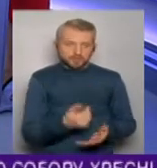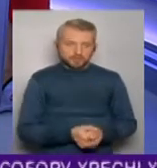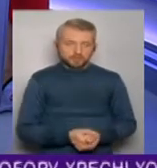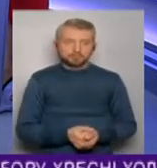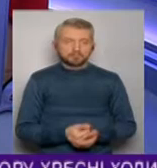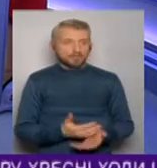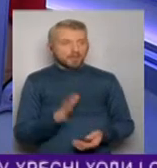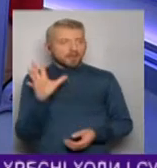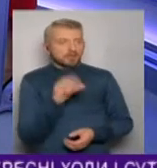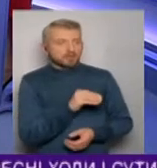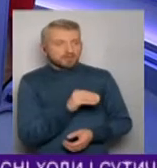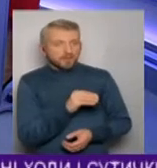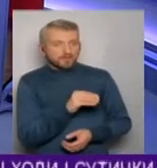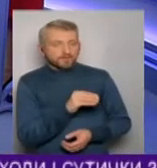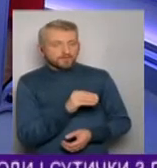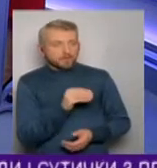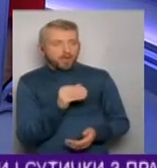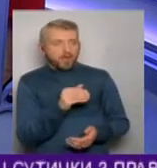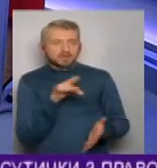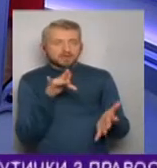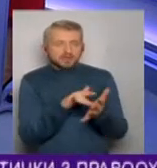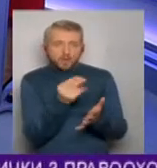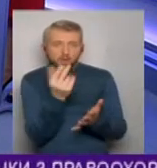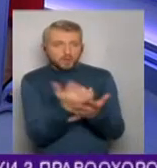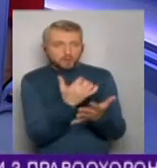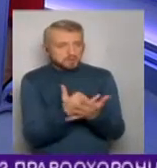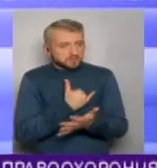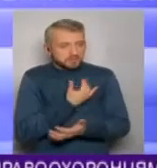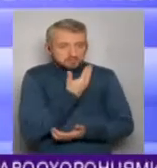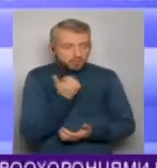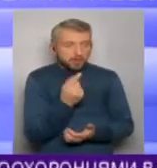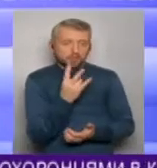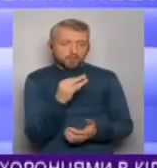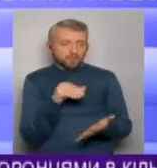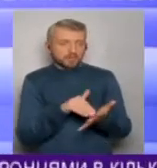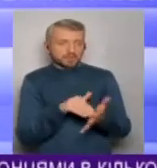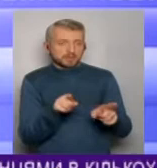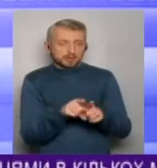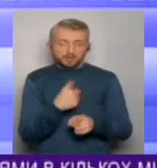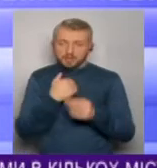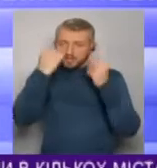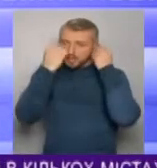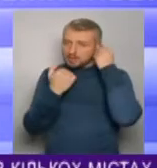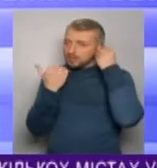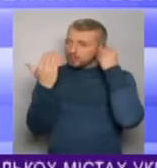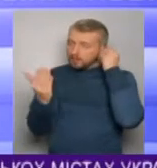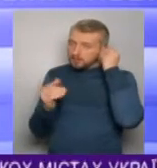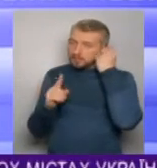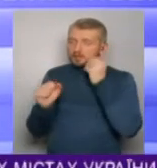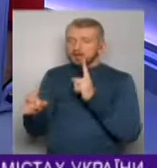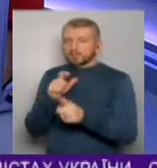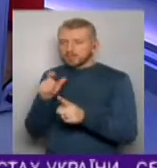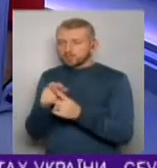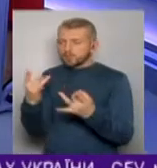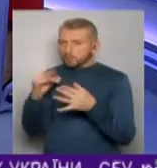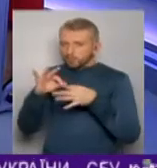Зрозуміло. Не ціль заробити гроші, але такі вартість. Зрозуміло. Пане Іван, я дуже дякую вам за ваші відповіді, за ваші